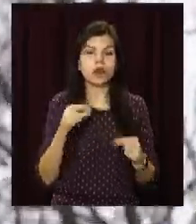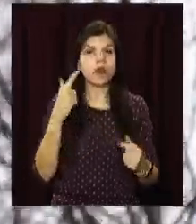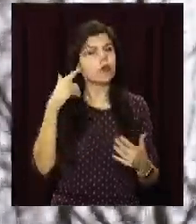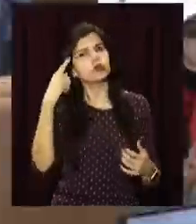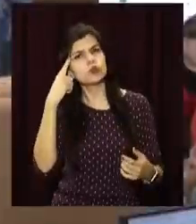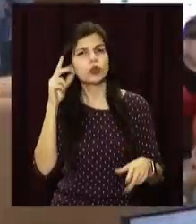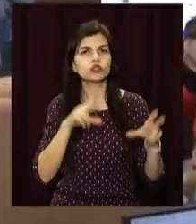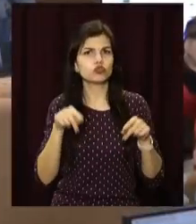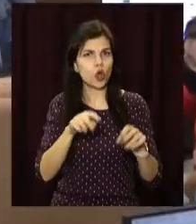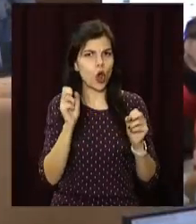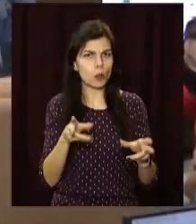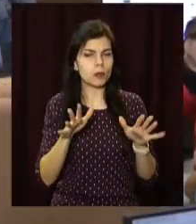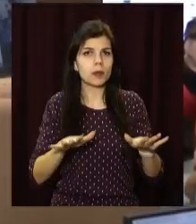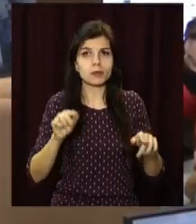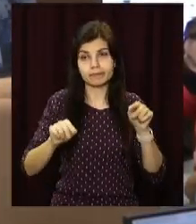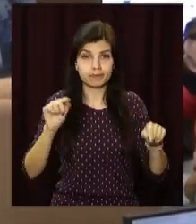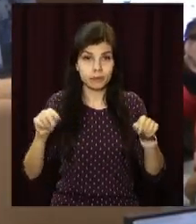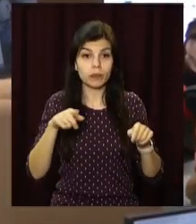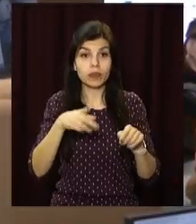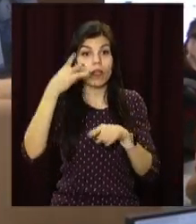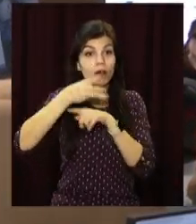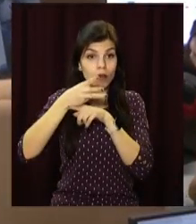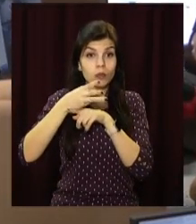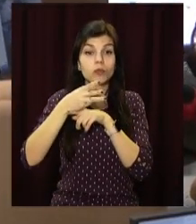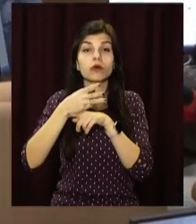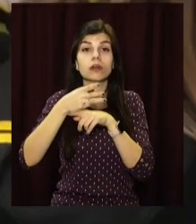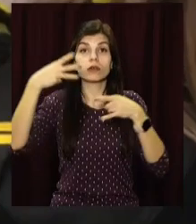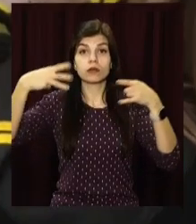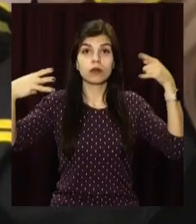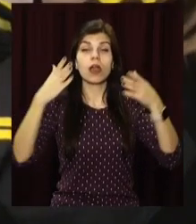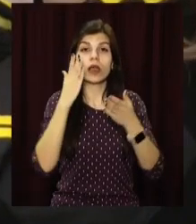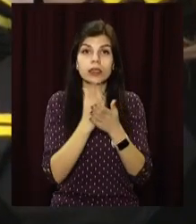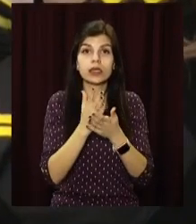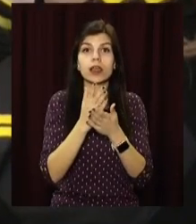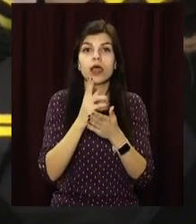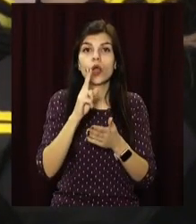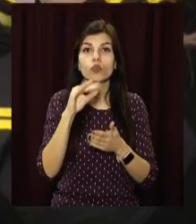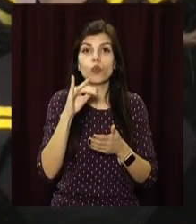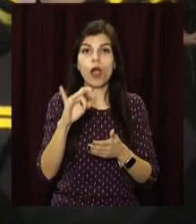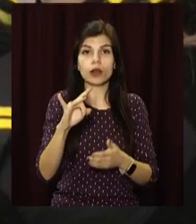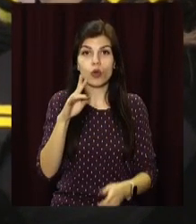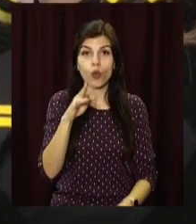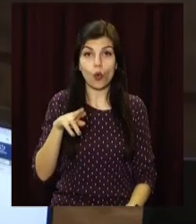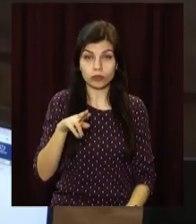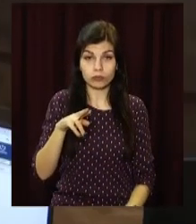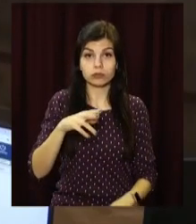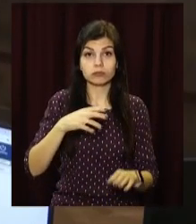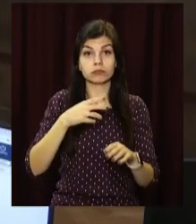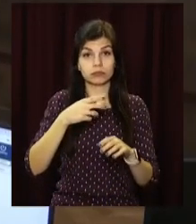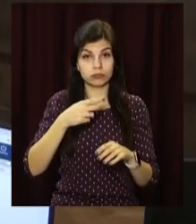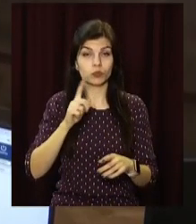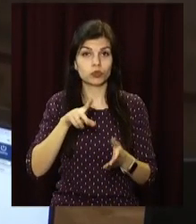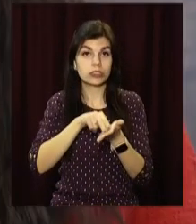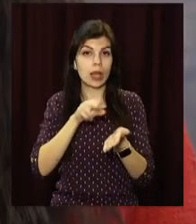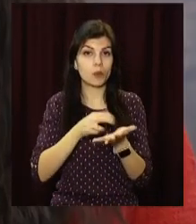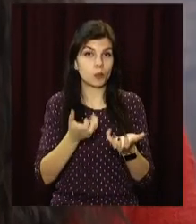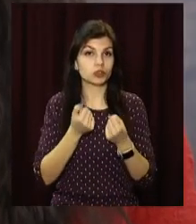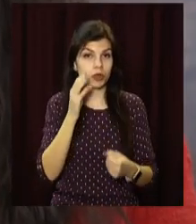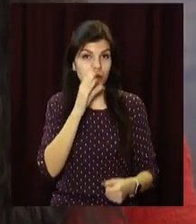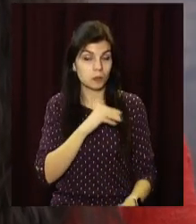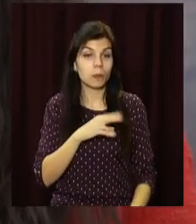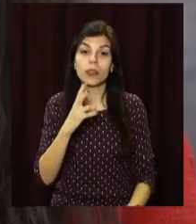їхню думку, місця. Щоб отримати запис камер, на вулицях розміщують QR-коди. Така практика є унікальною для України.